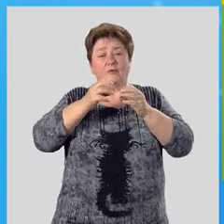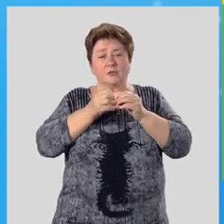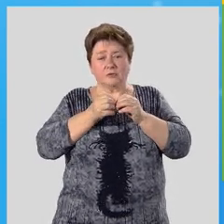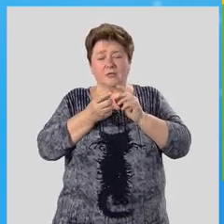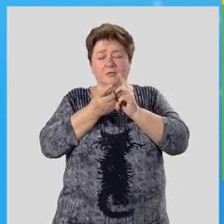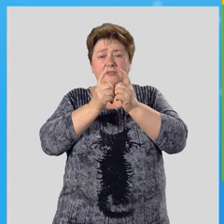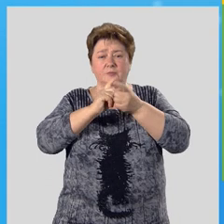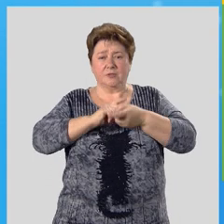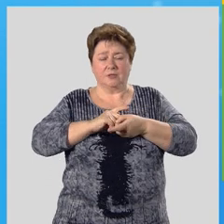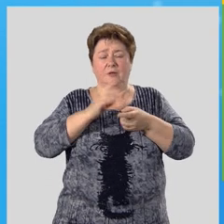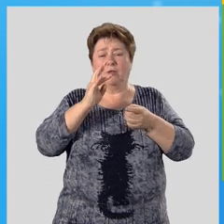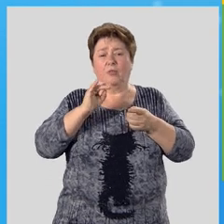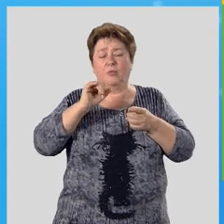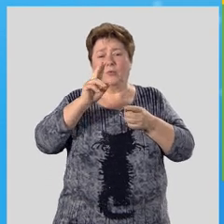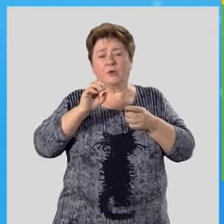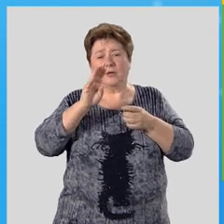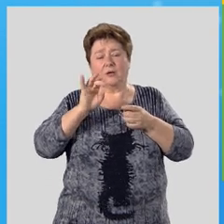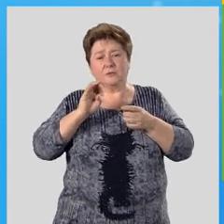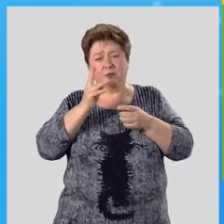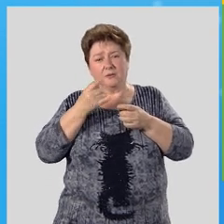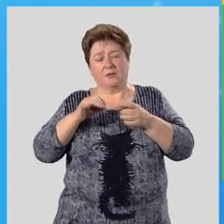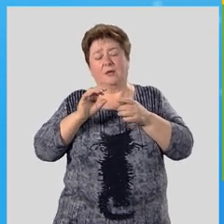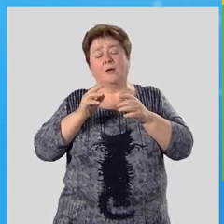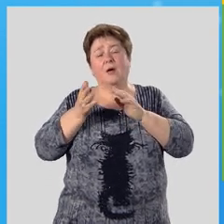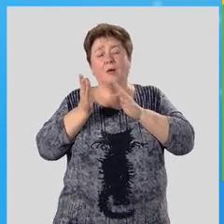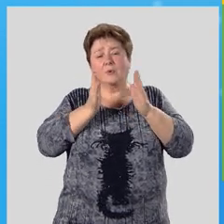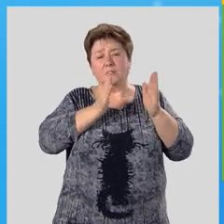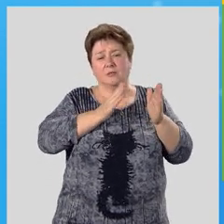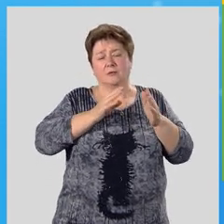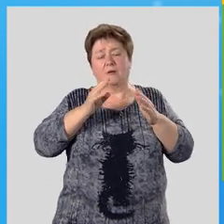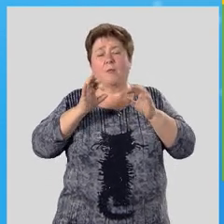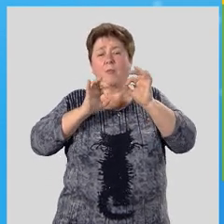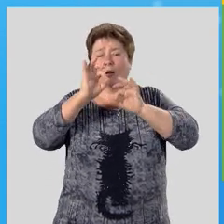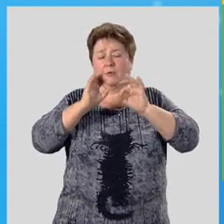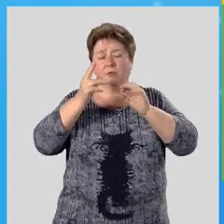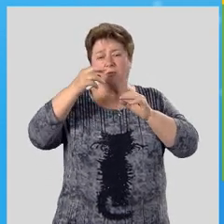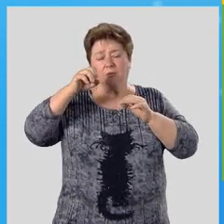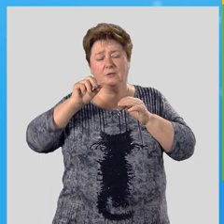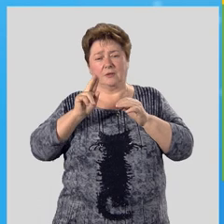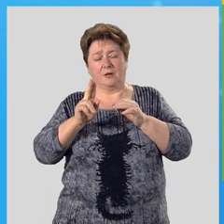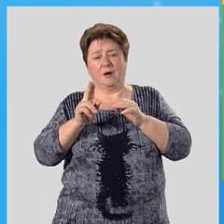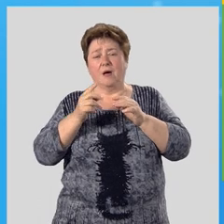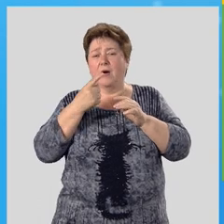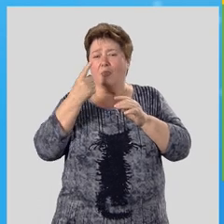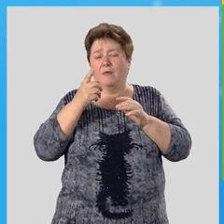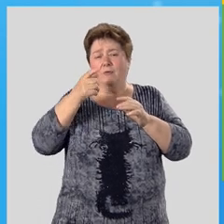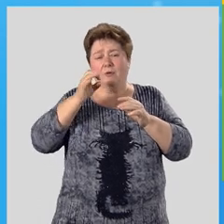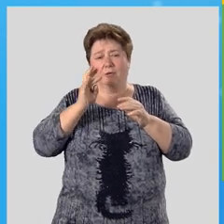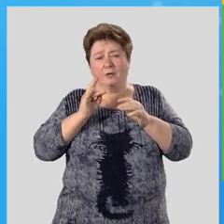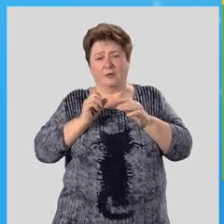результате изменения нуклеотидной последовательности в молекулах ДНК в пределах одного